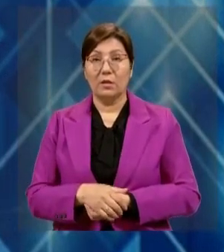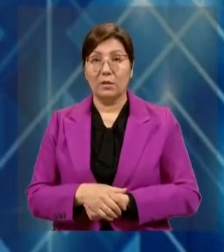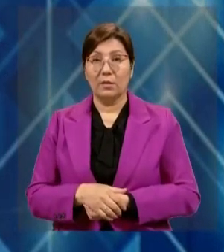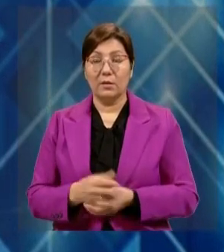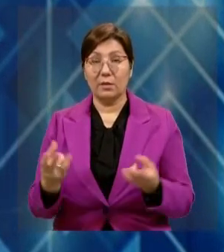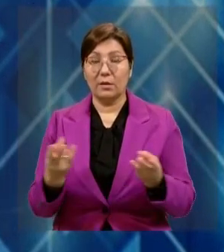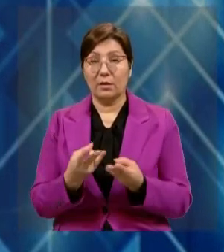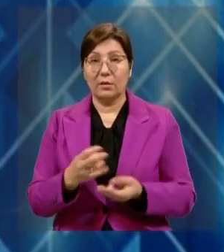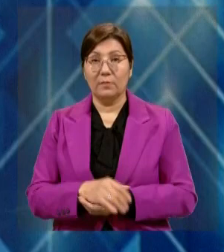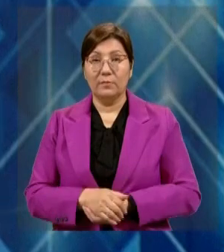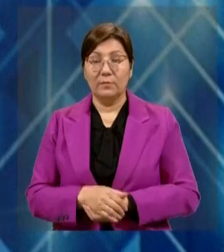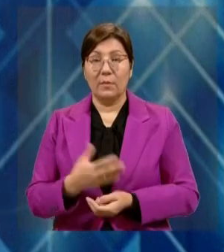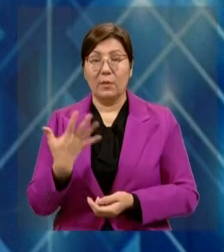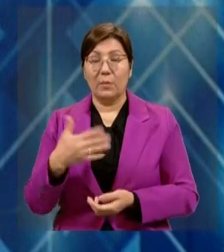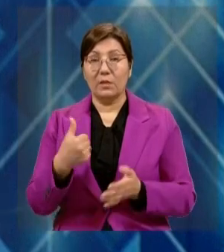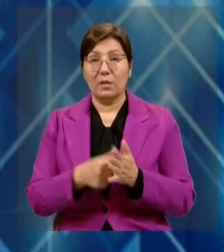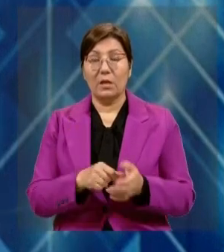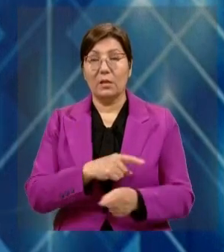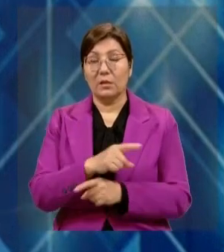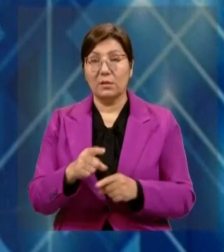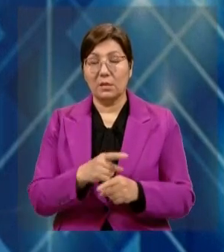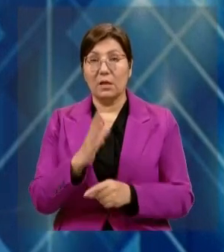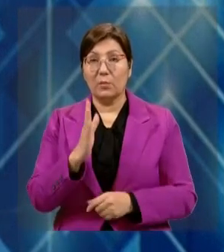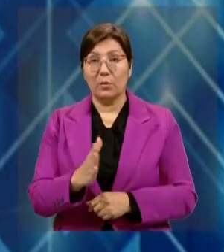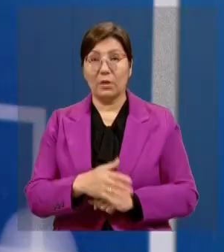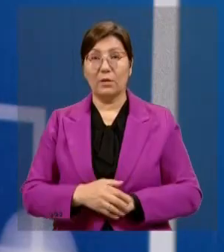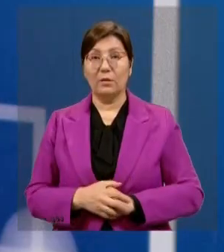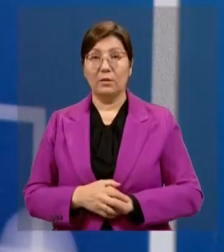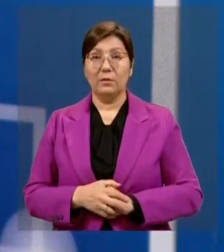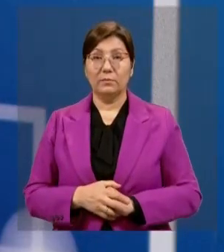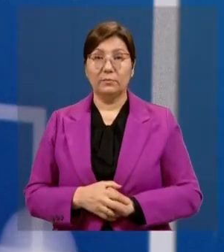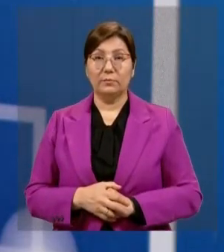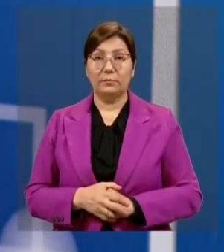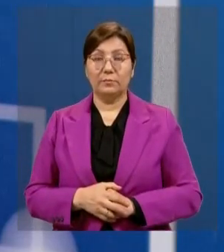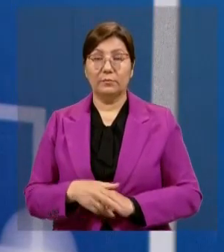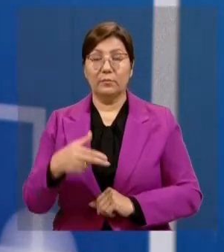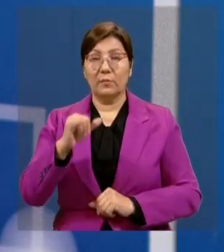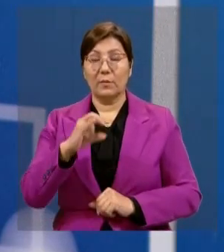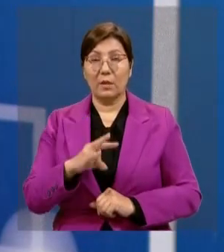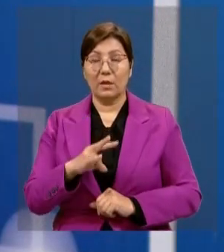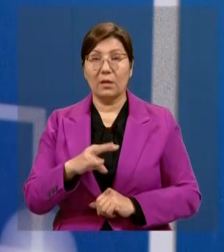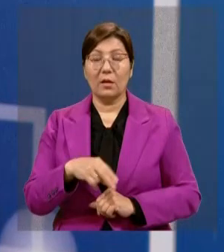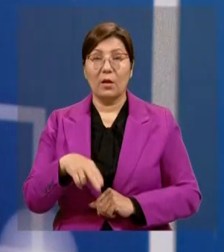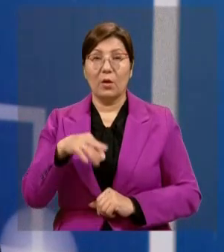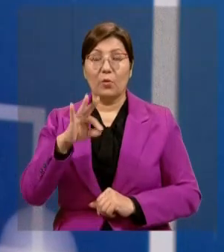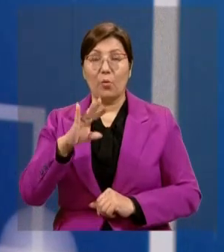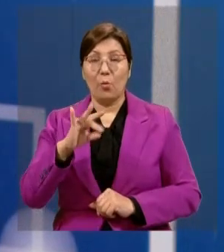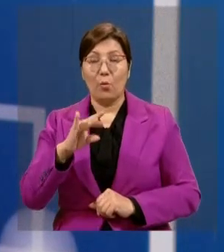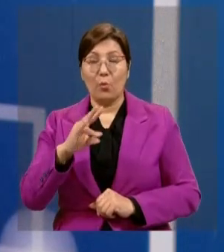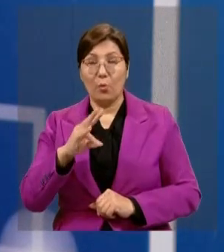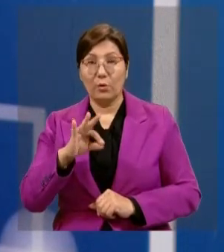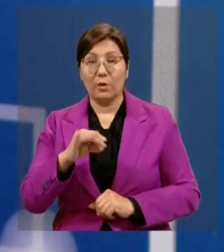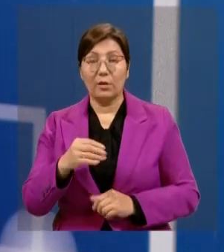біз 5-6 сағат уақытты қамтиды. Гемопоэздік дін жасуша донорларының тіркеліміне қалай кіруге